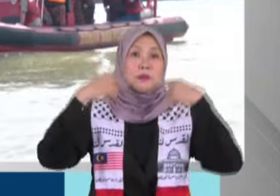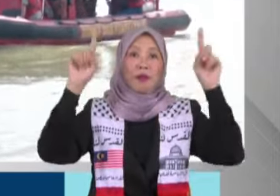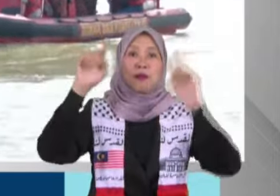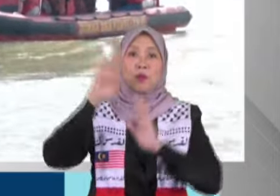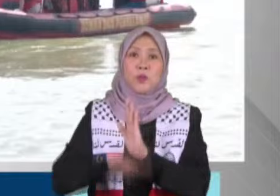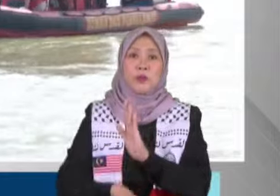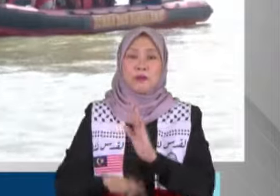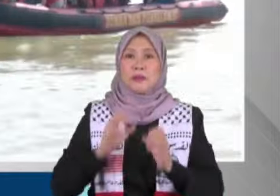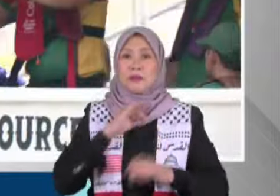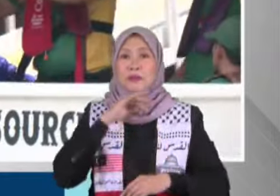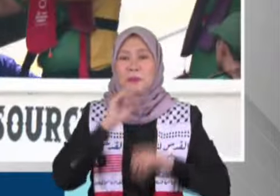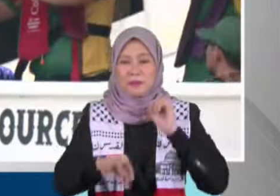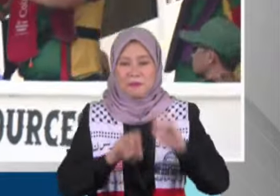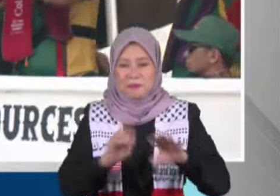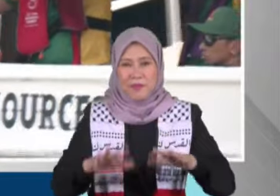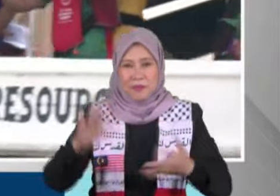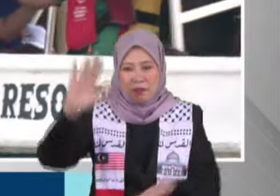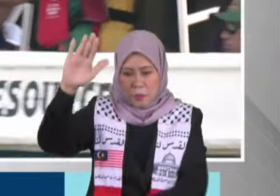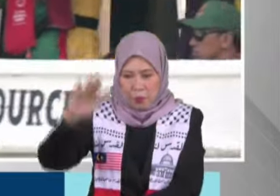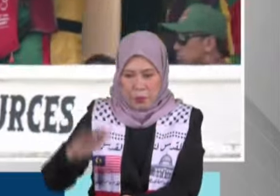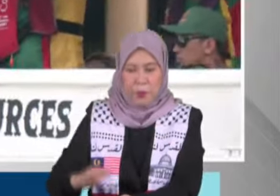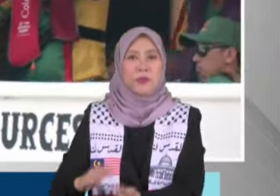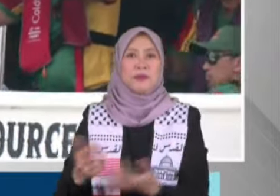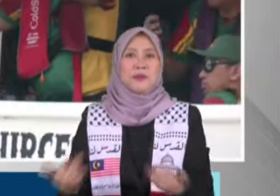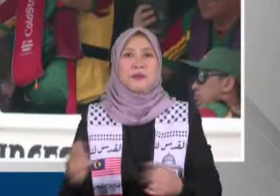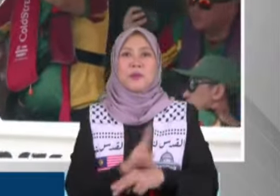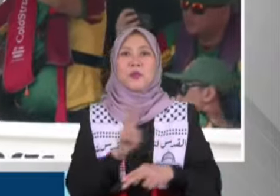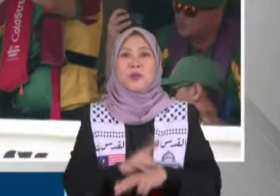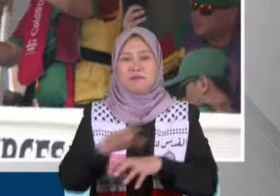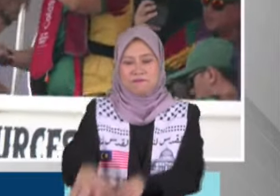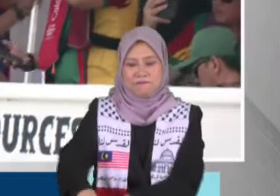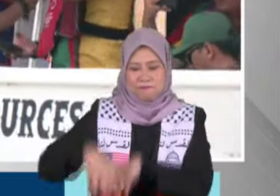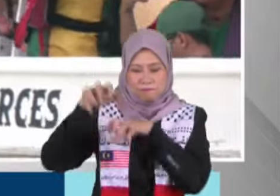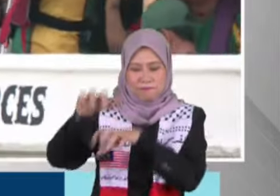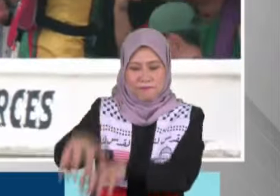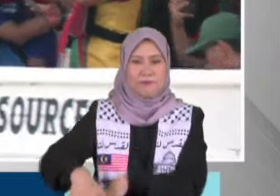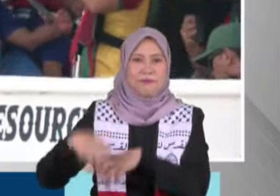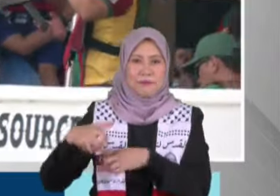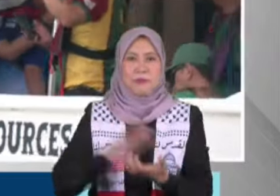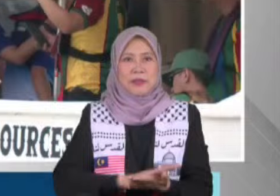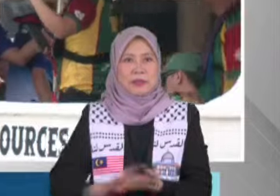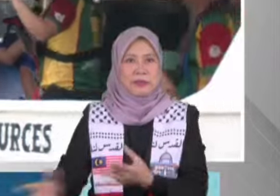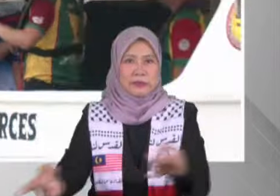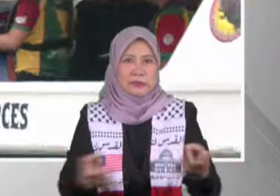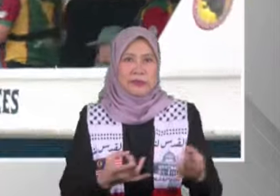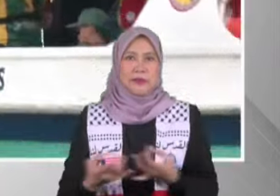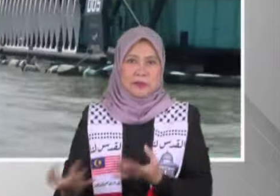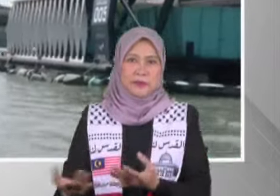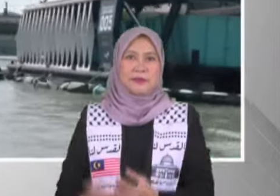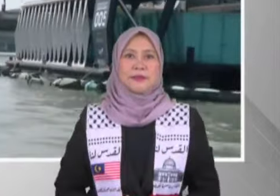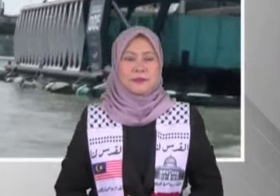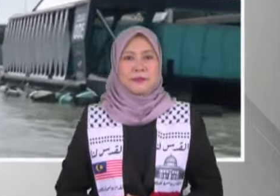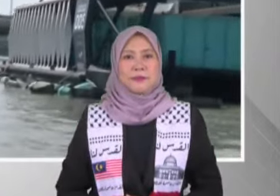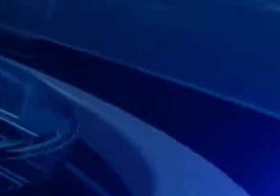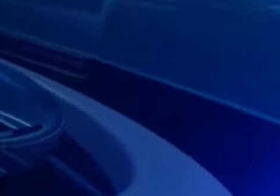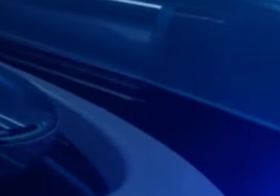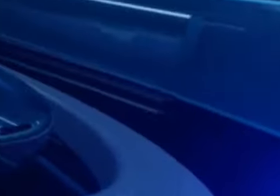kuantiti sampah di sepanjang Sungai Klang dengan penggunaan jentera pembersihan sungai Interceptor.